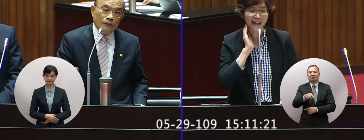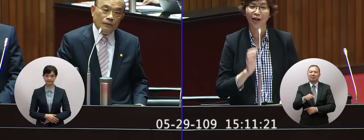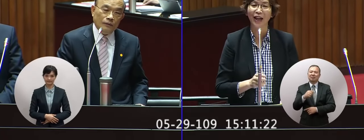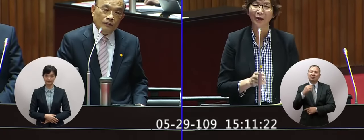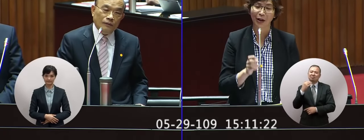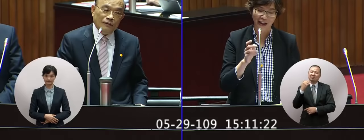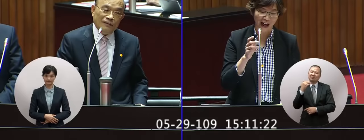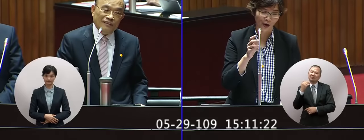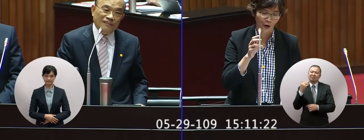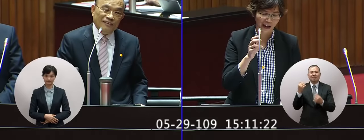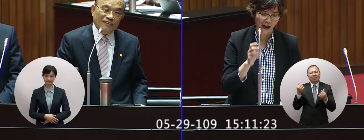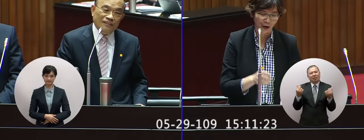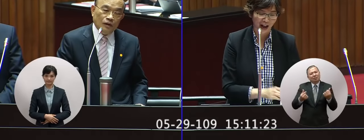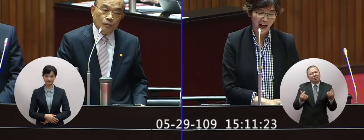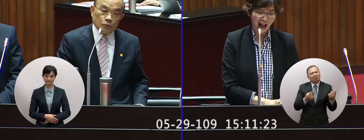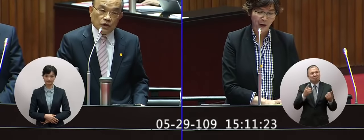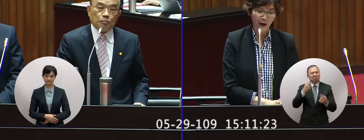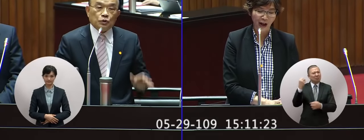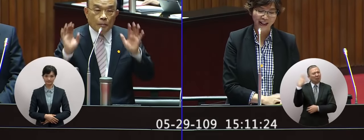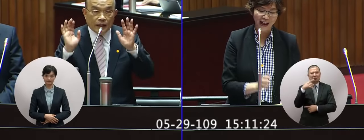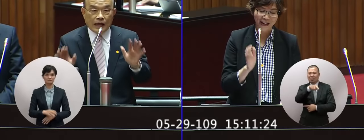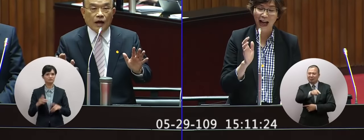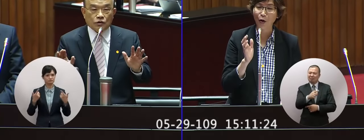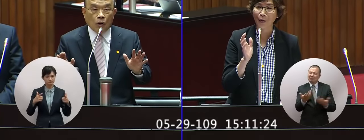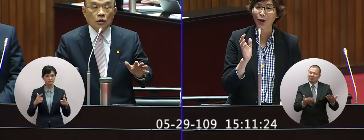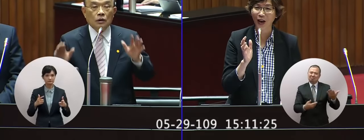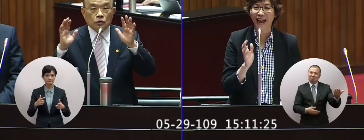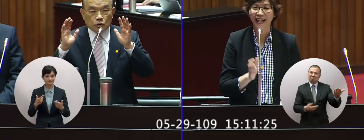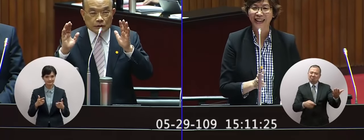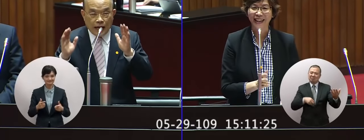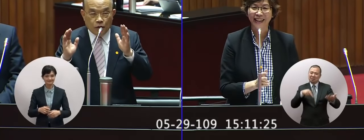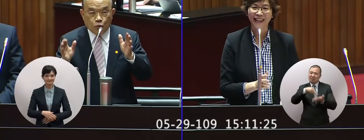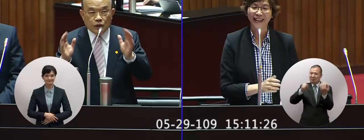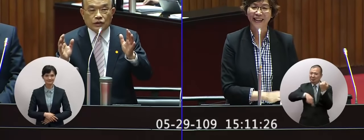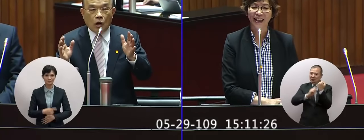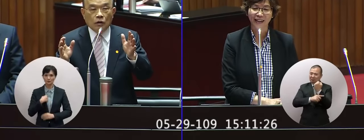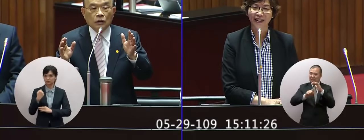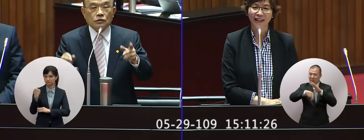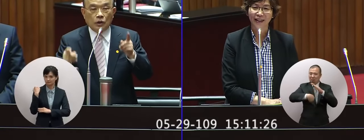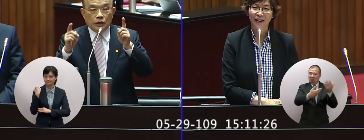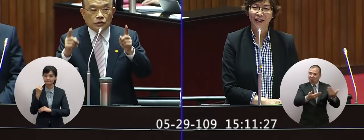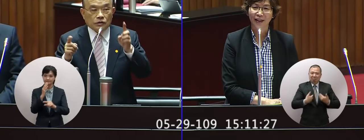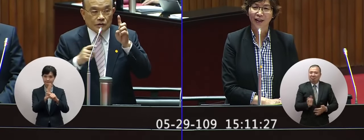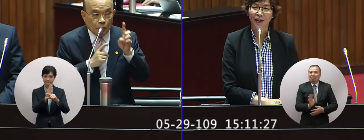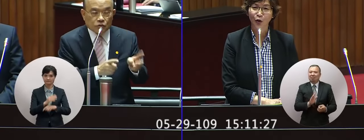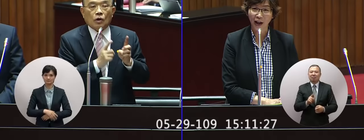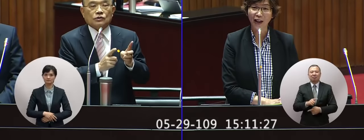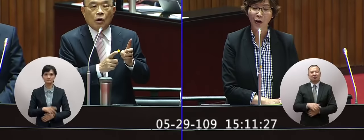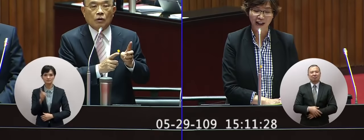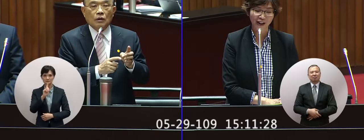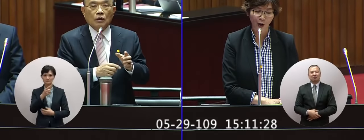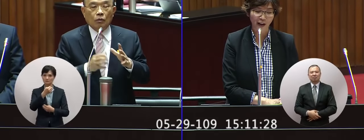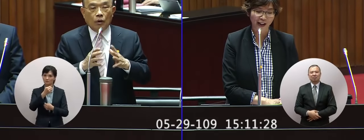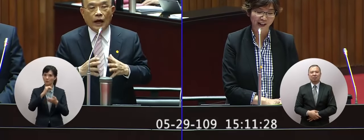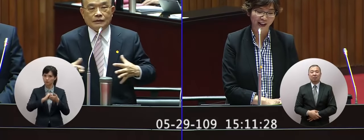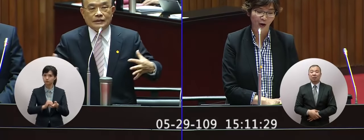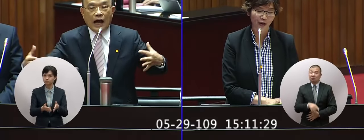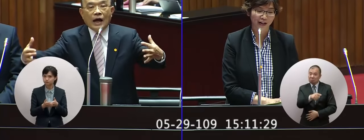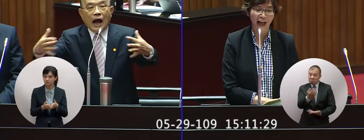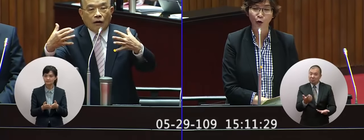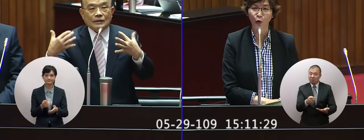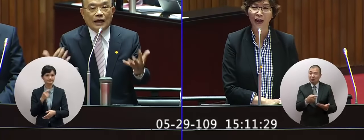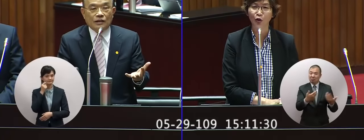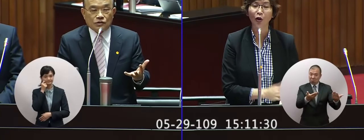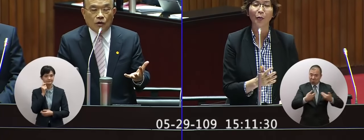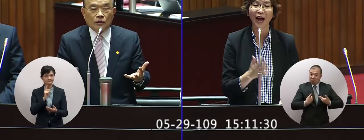来听起来好像你没有想要送的感觉，好， 没 关系，没 想要送， 那我们就 在努力中。所以你说什么时候送？ 所以你愿意送的意思哦， 我